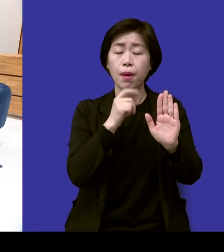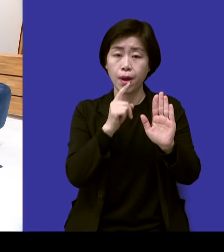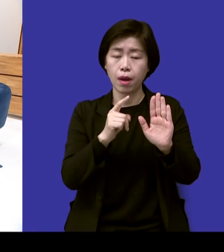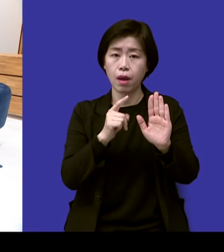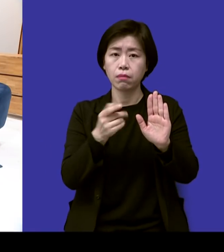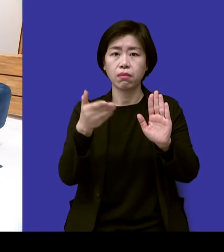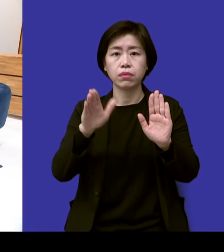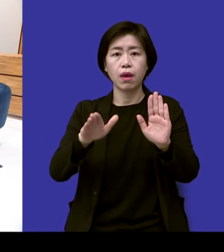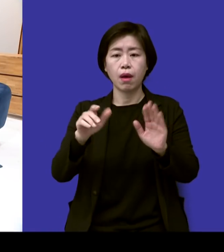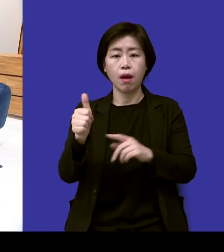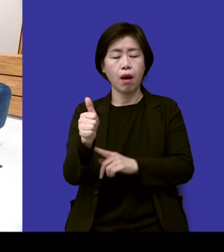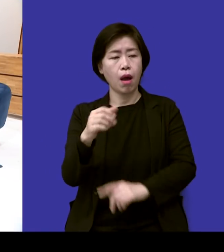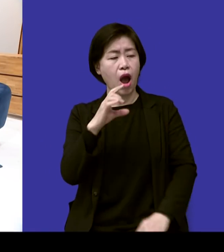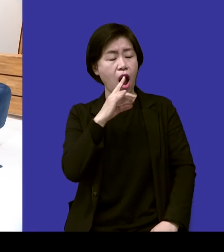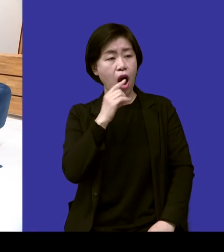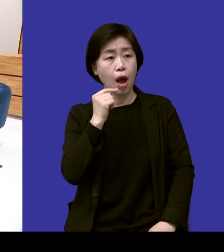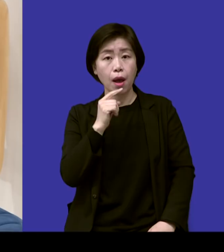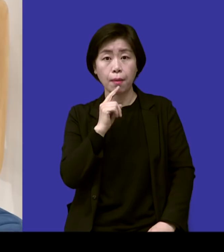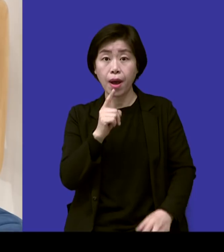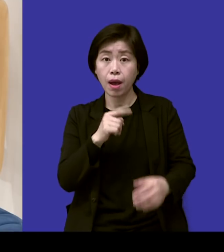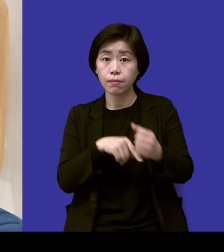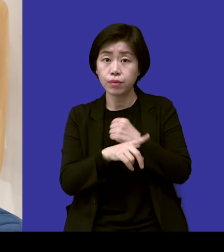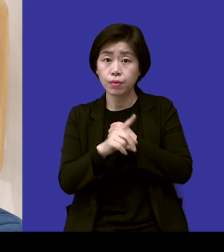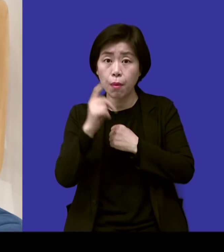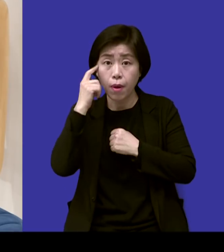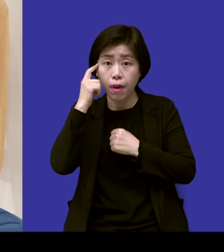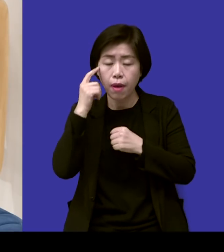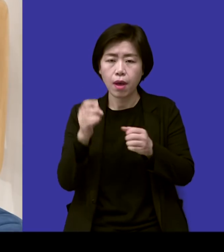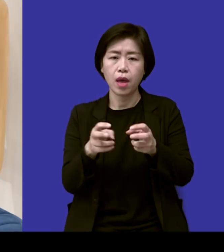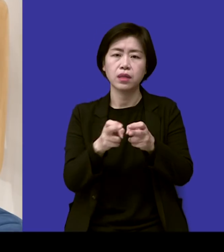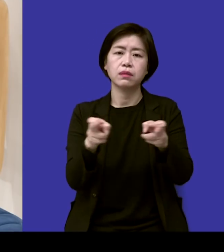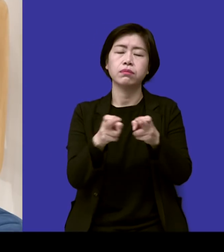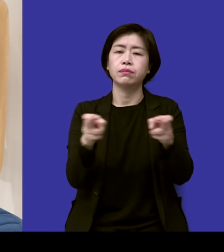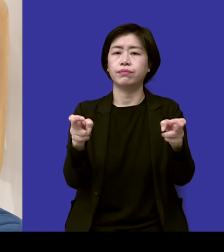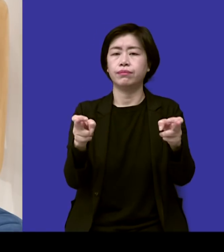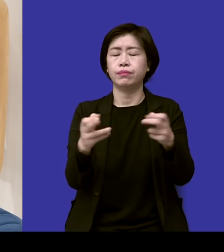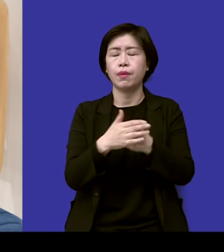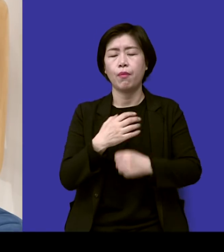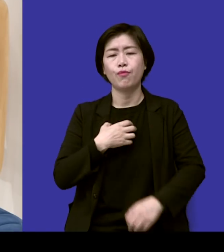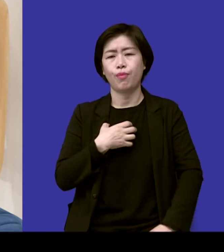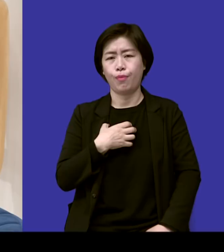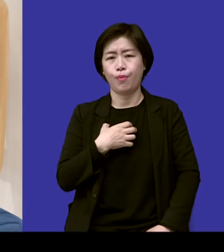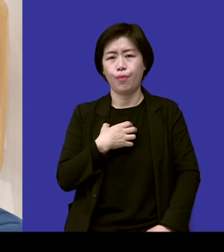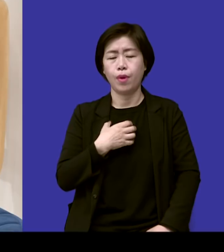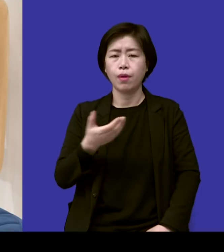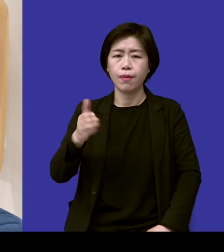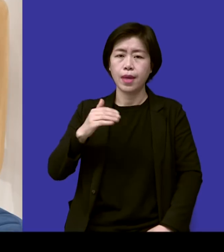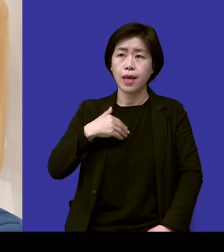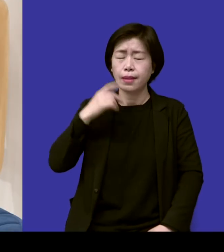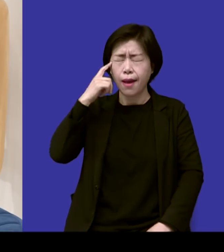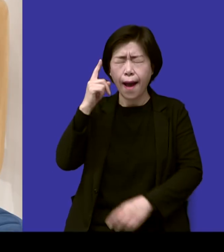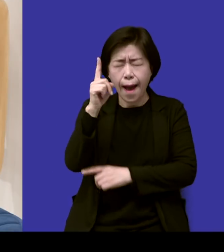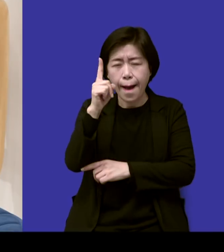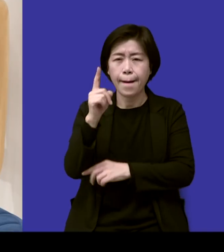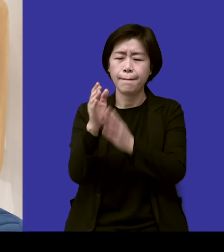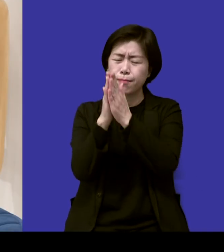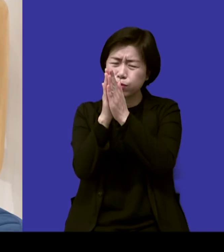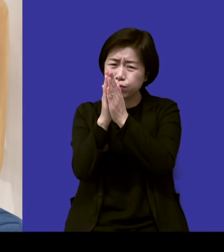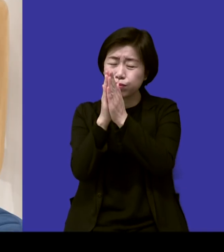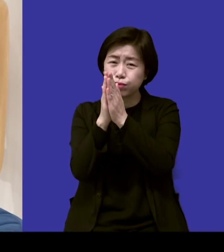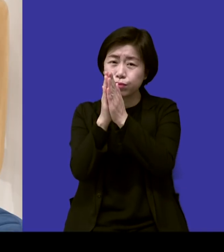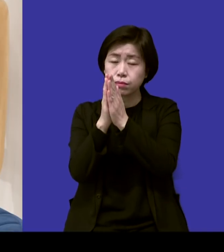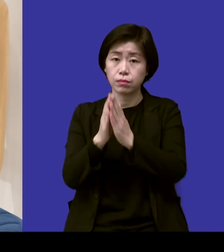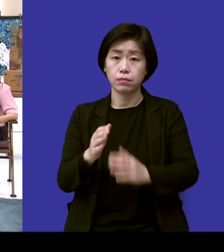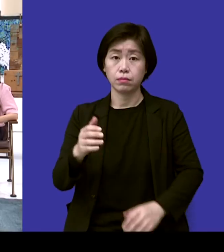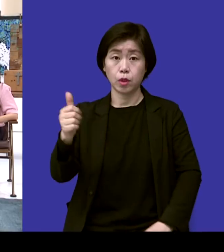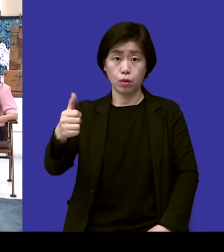이제 너무 무섭기도 했는데 제 딴에는 빨리 문을 열어야 되겠다는 생각만 한 거죠. 예. 그래가지고 정말 양해를 구하고 근데 아저씨가